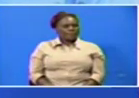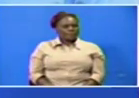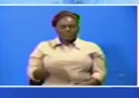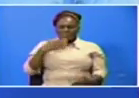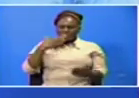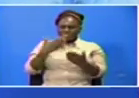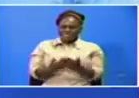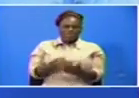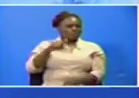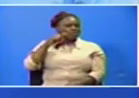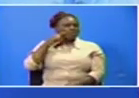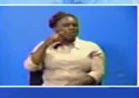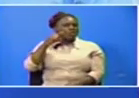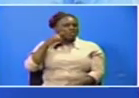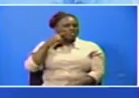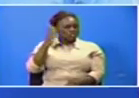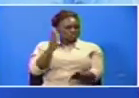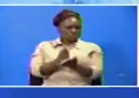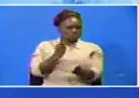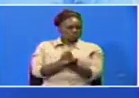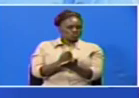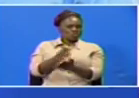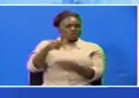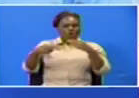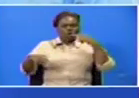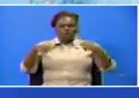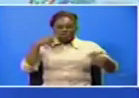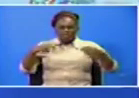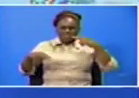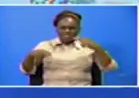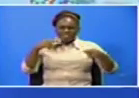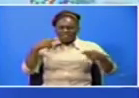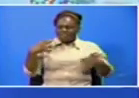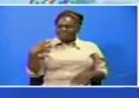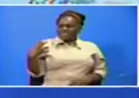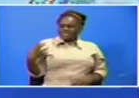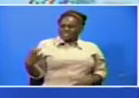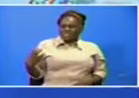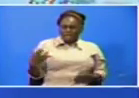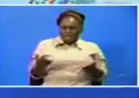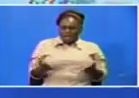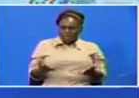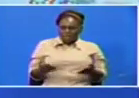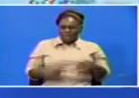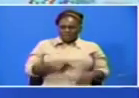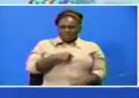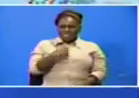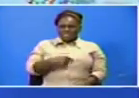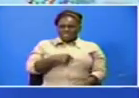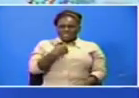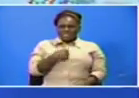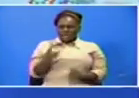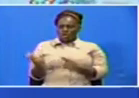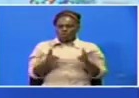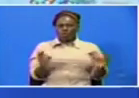Shukran sana mwenzangu Lofty Matambo, na ni kweli tuko katika hoteli ya kifahari ya Flamingo, na leo tuko na mgeni ambaye ni mgeni asiye